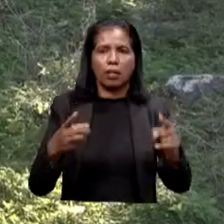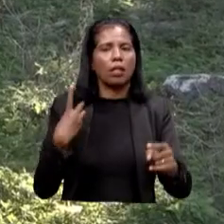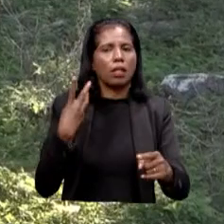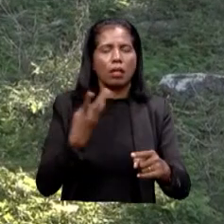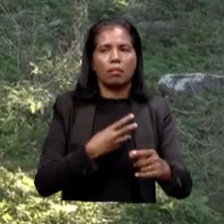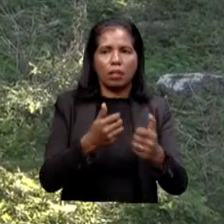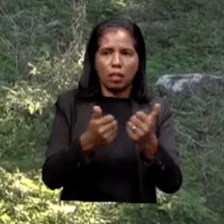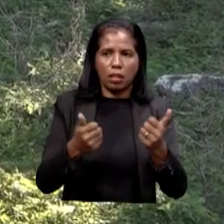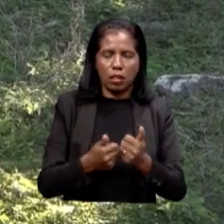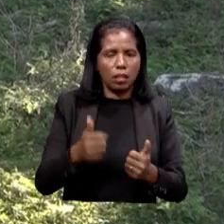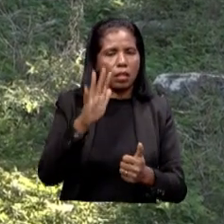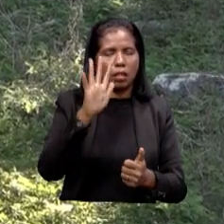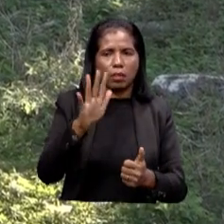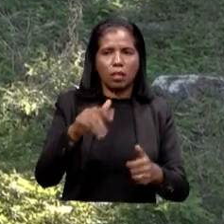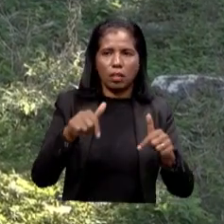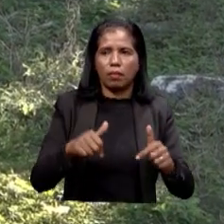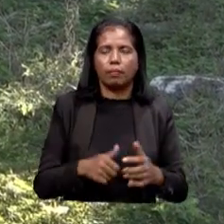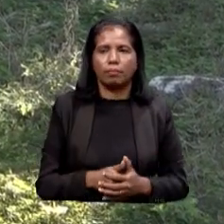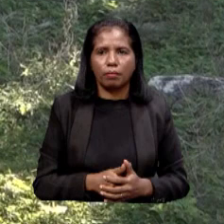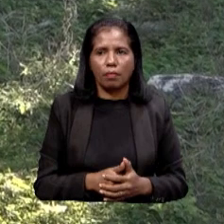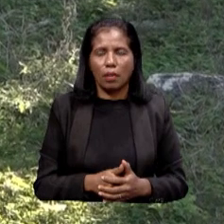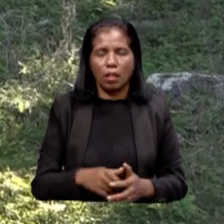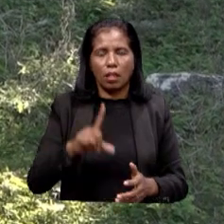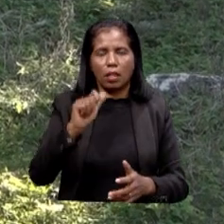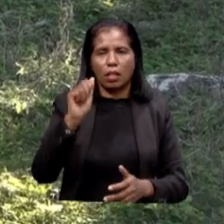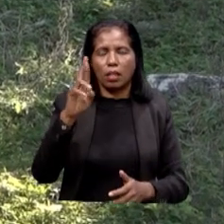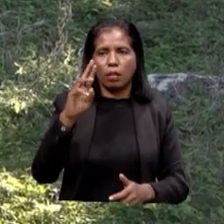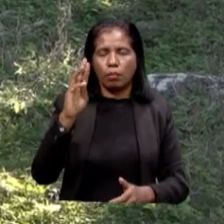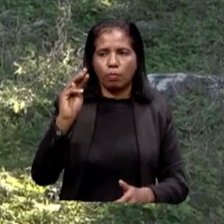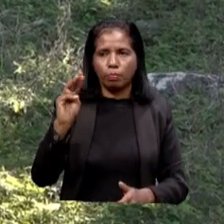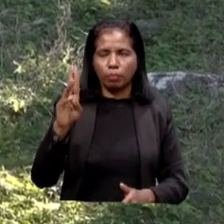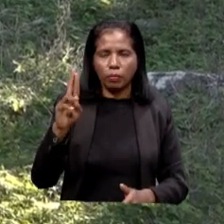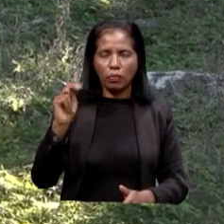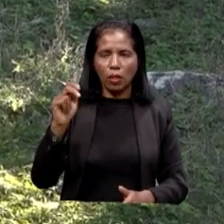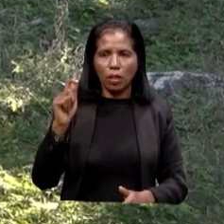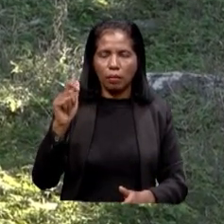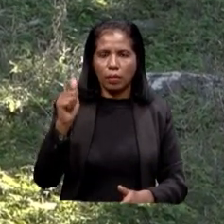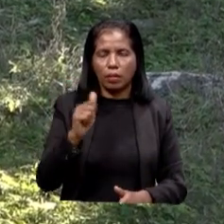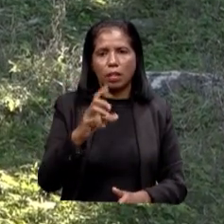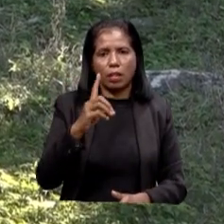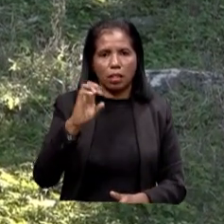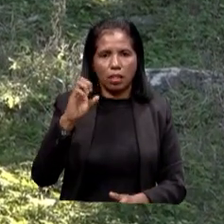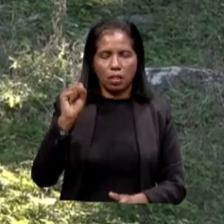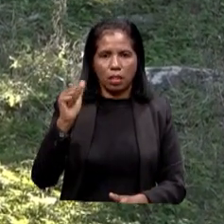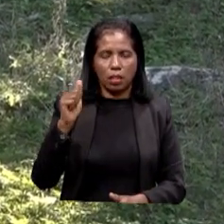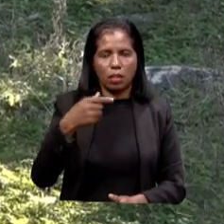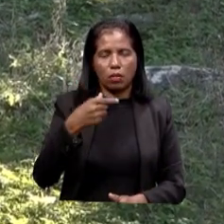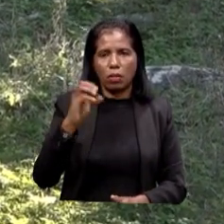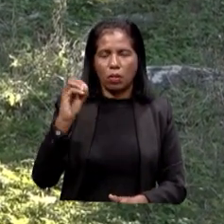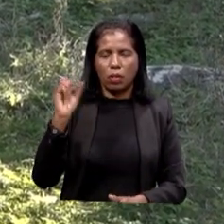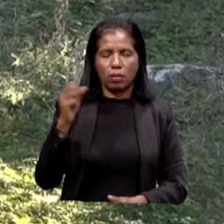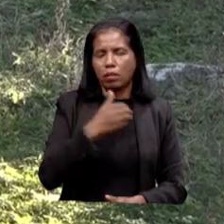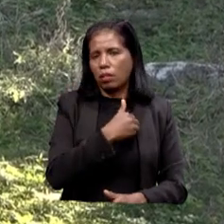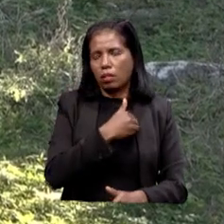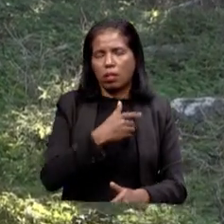alia lima ini ni Buibata tirolo larmuta, larmuta desagua, neto agora sida oksinti